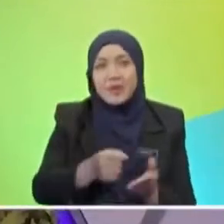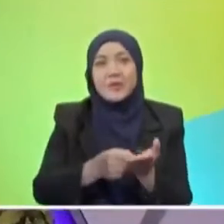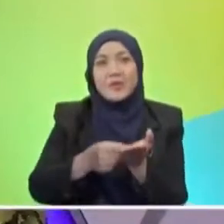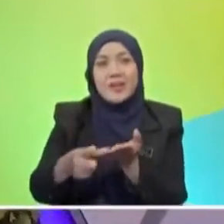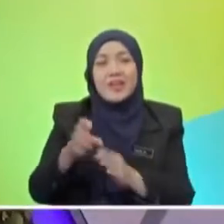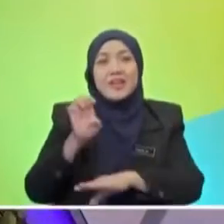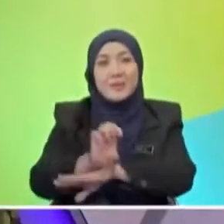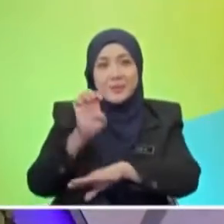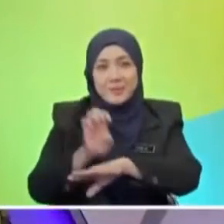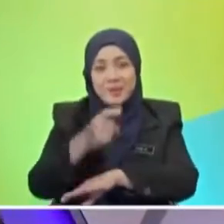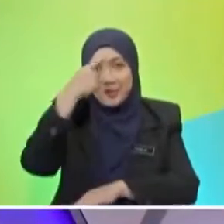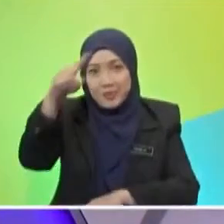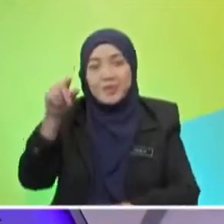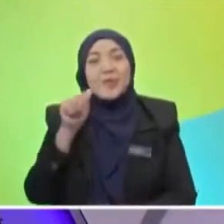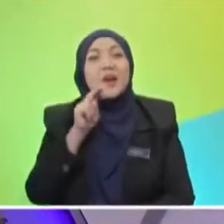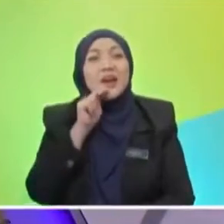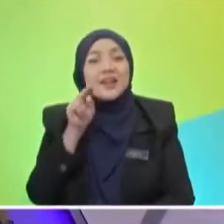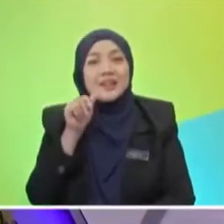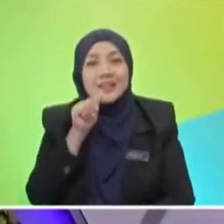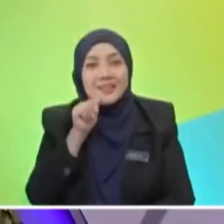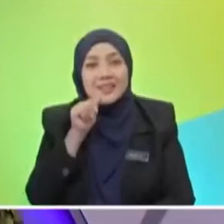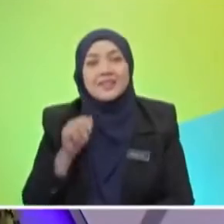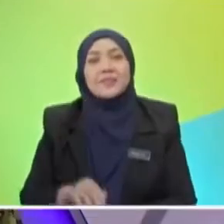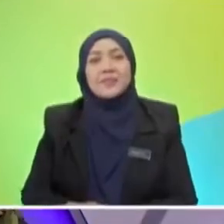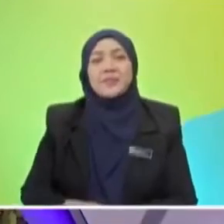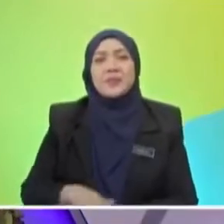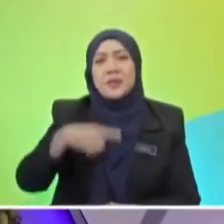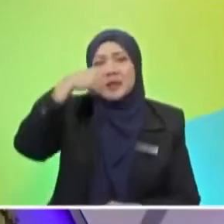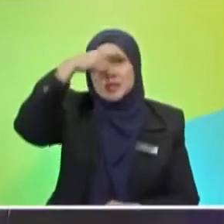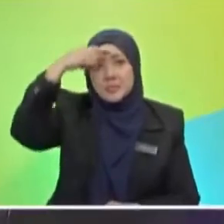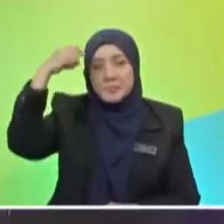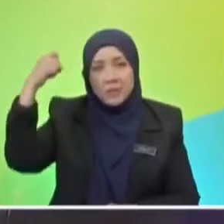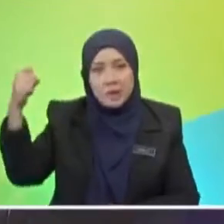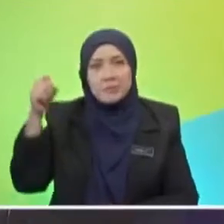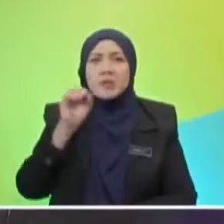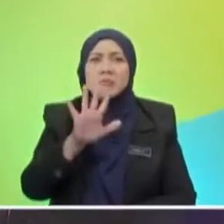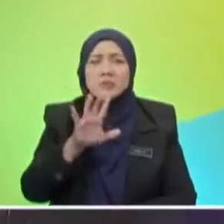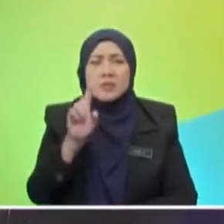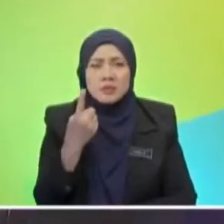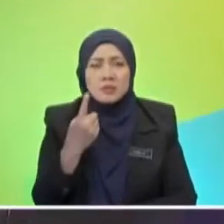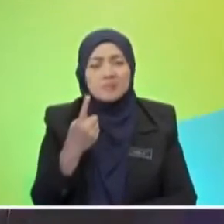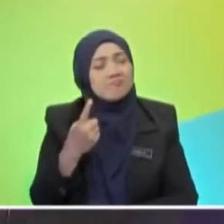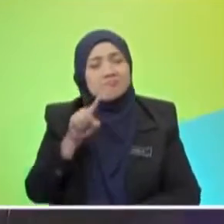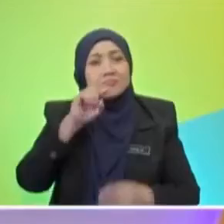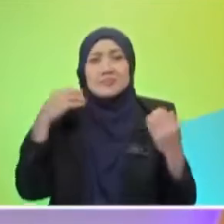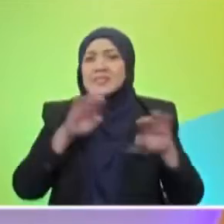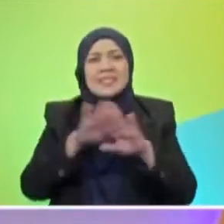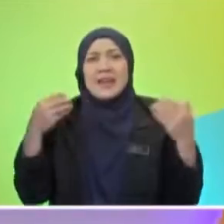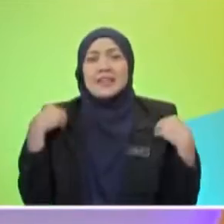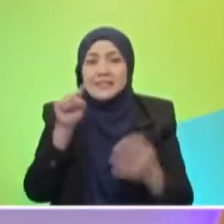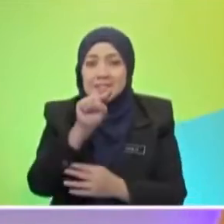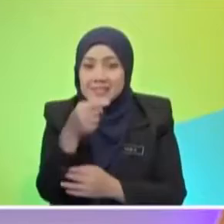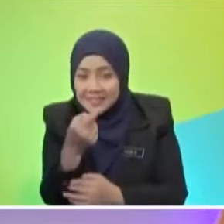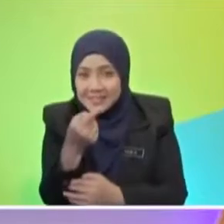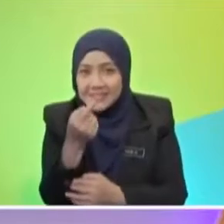Aisyah. Tanya Aisyah. Sebab apa 5 saja? Sebab dia tak letakkan koma selepas jawapan di awal tu. Ada sedikit